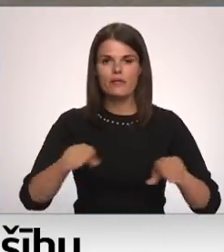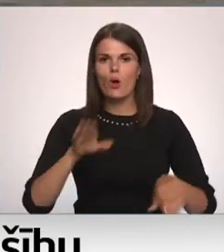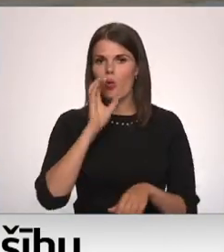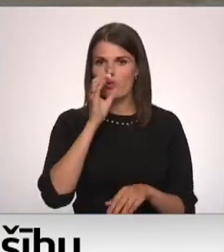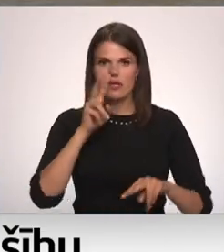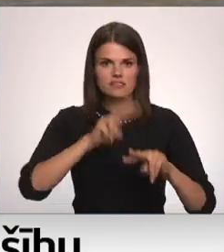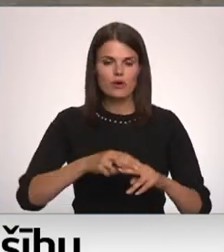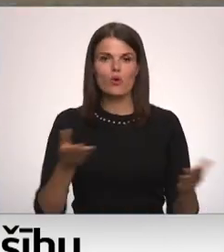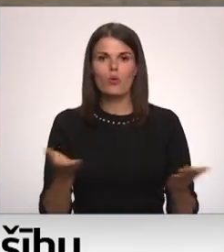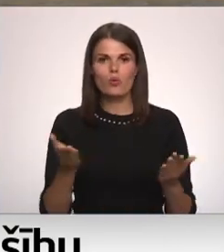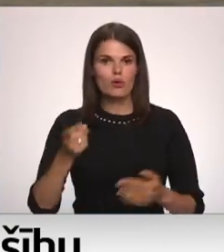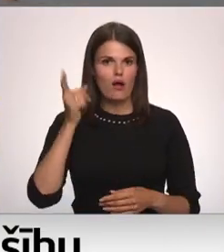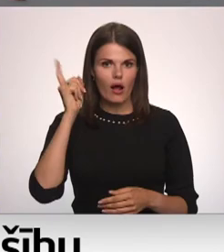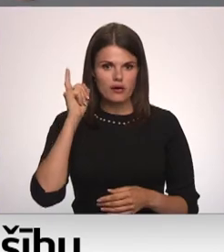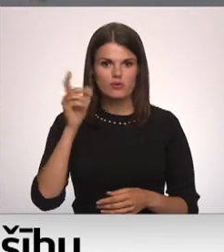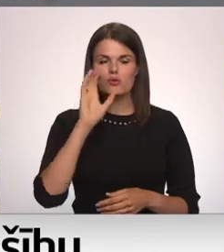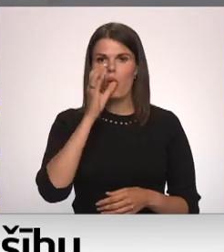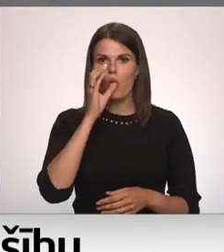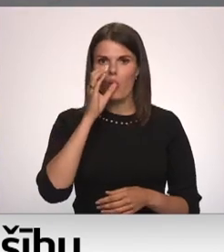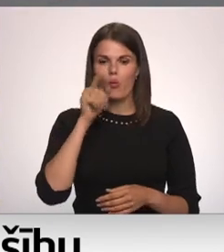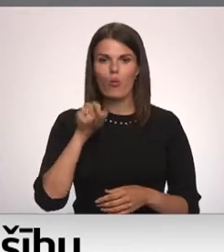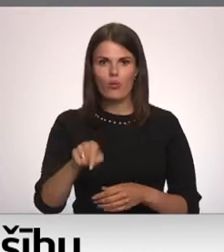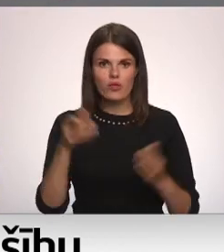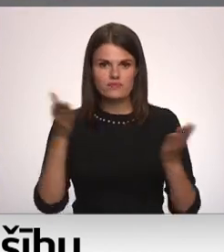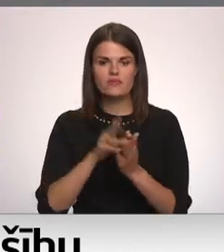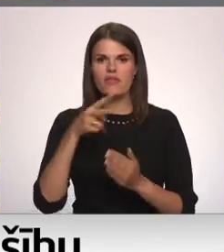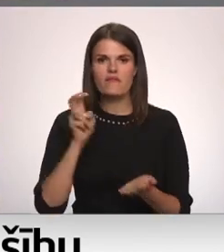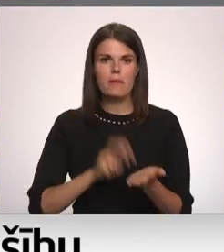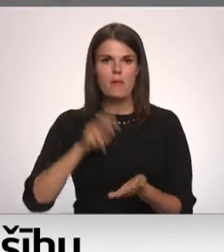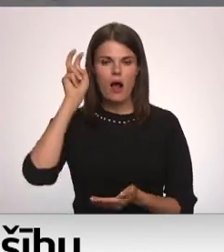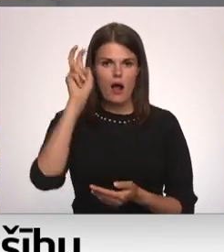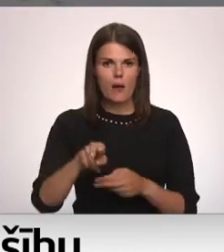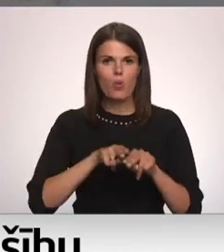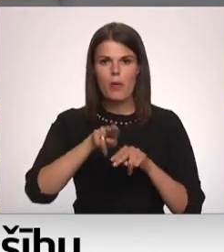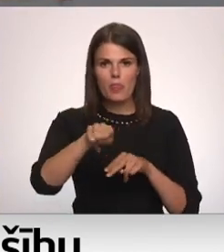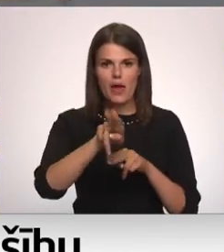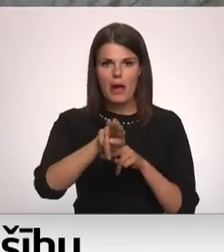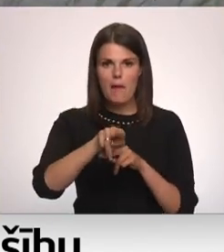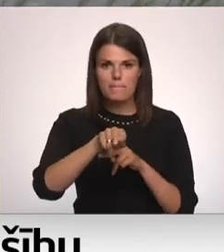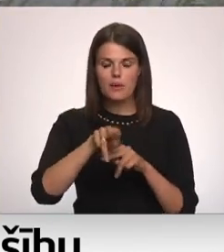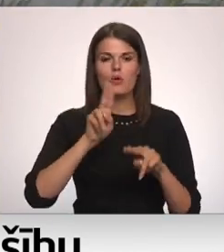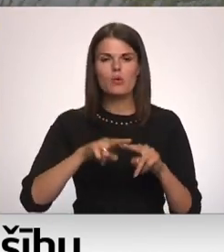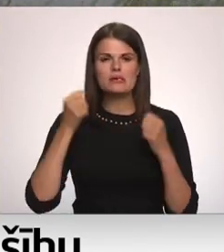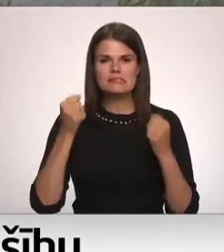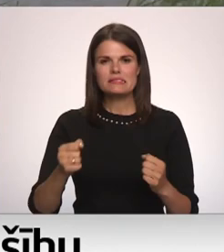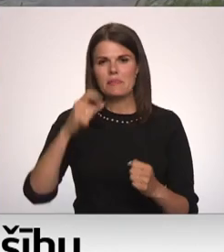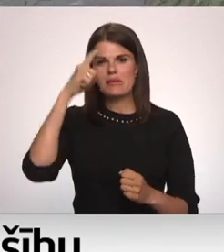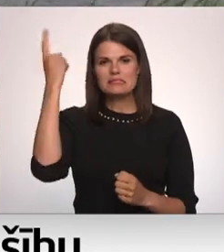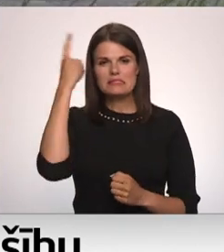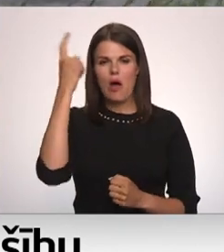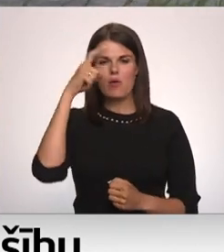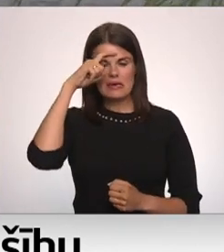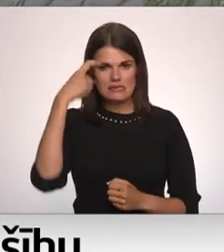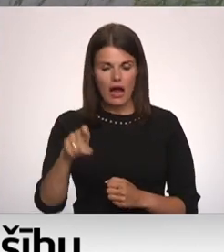aizliegts. Ūdenskrautuvēs neliekt no tramplīna, bet, ja esat sakārsuši saulē, ūdenī jāiet pamazām. Un, protams, ieteicams